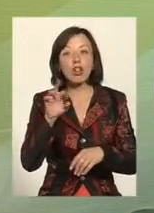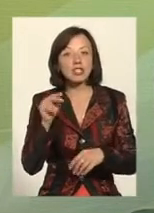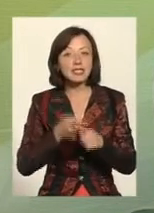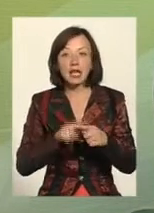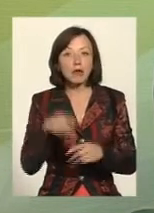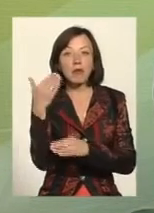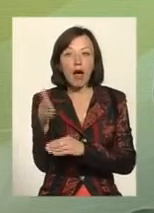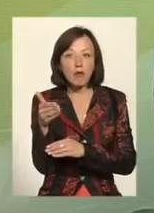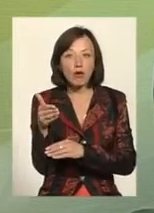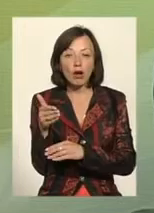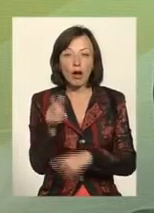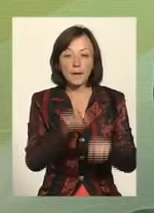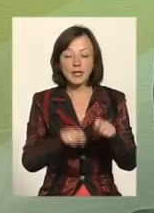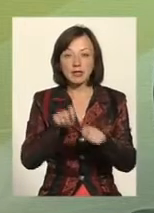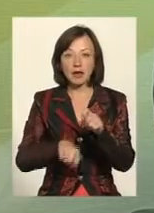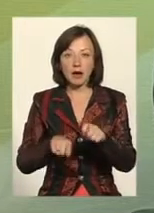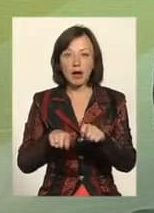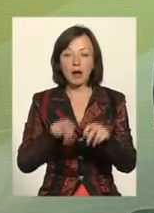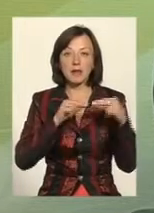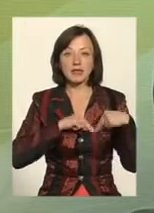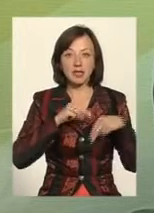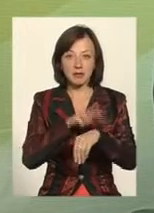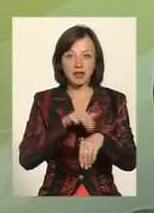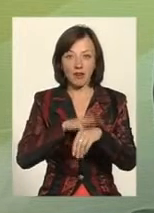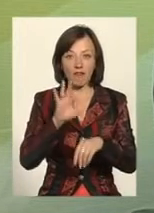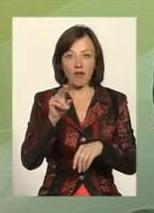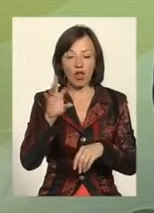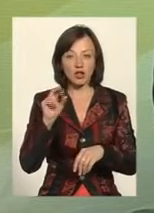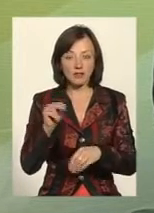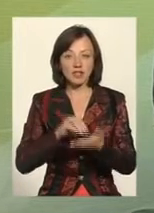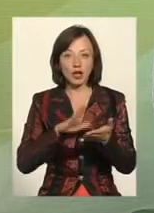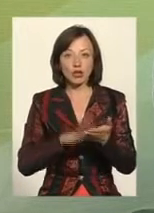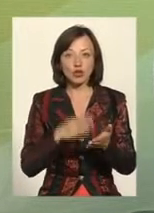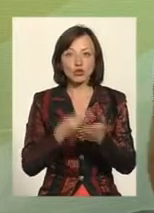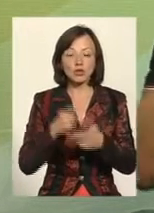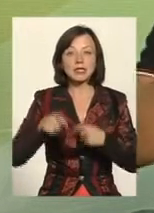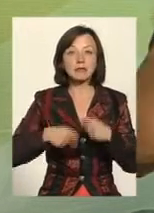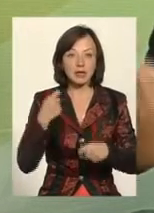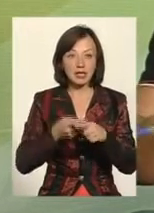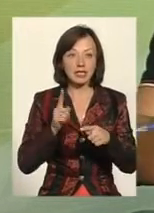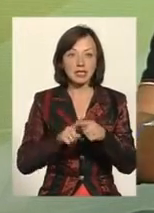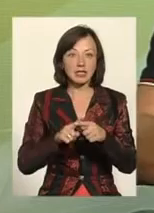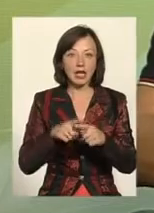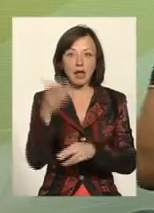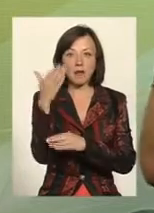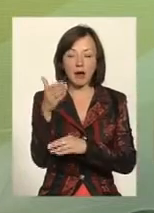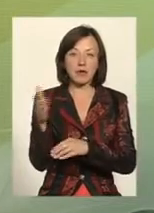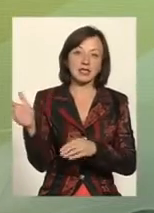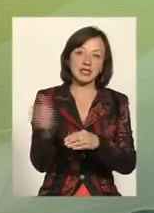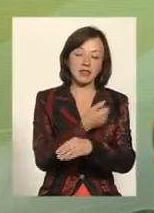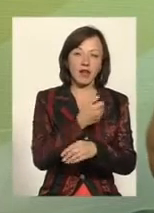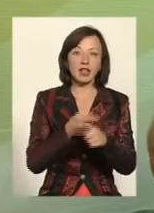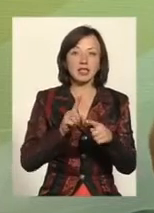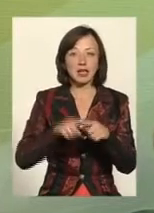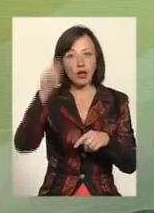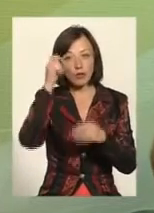прапор. Проведеною перевіркою працівників Волочиської ВЕ установлено в Хмельницькій області, що сума збитку, і цей прапор зірвали. І звертається цей